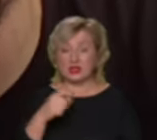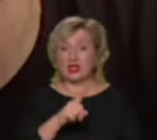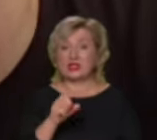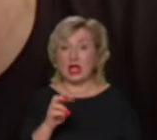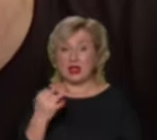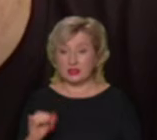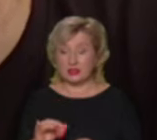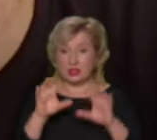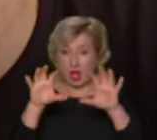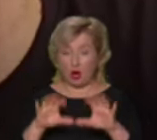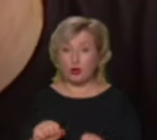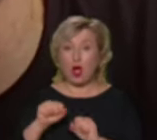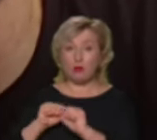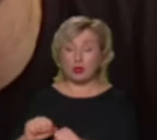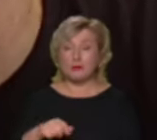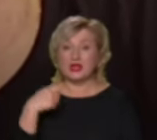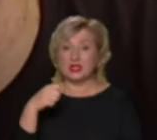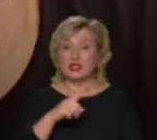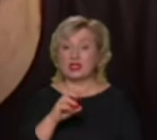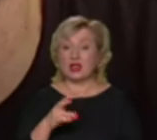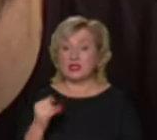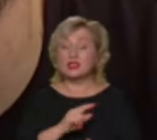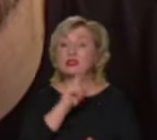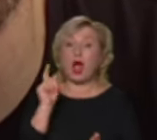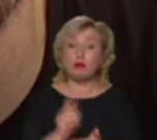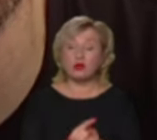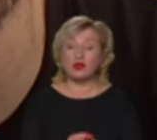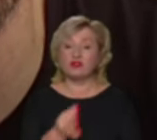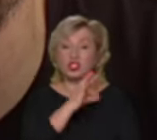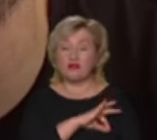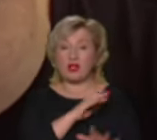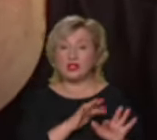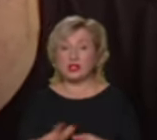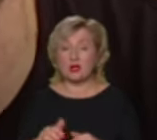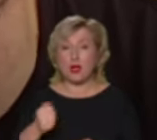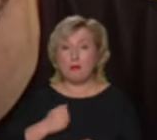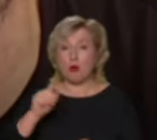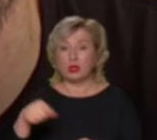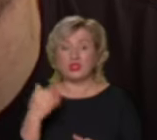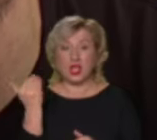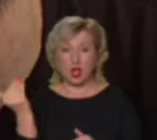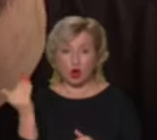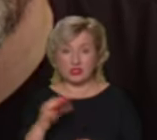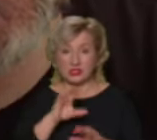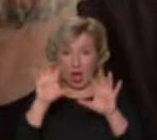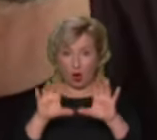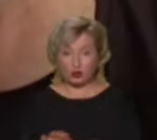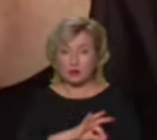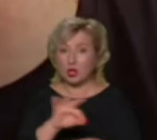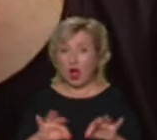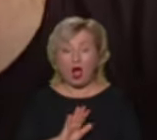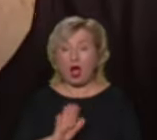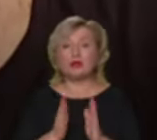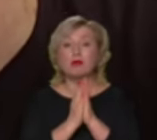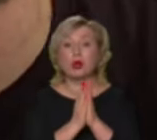про оборону, президент Зеленський зобов'язаний вживати заходів щодо мобілізації. Це його законопроект має бути, а не